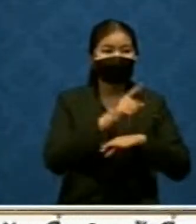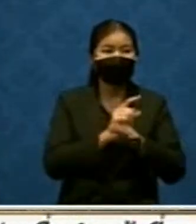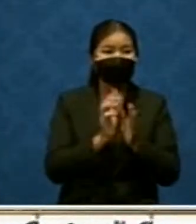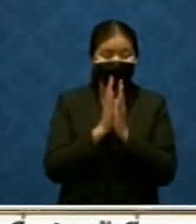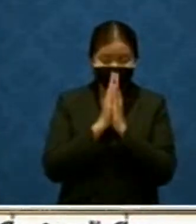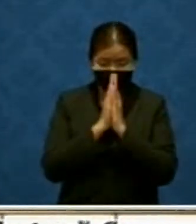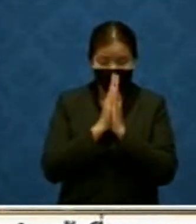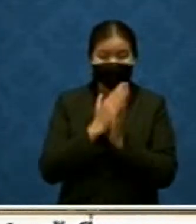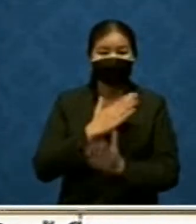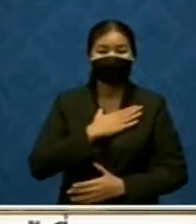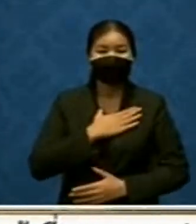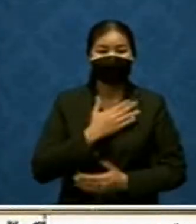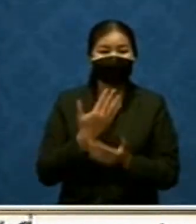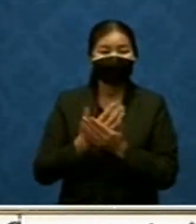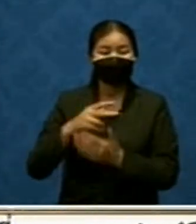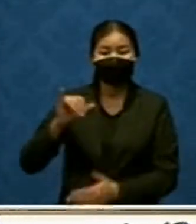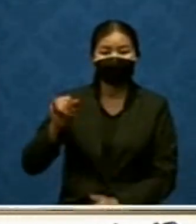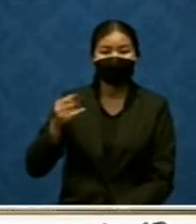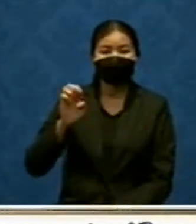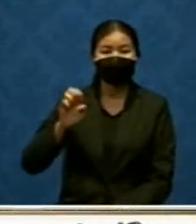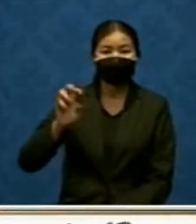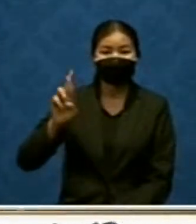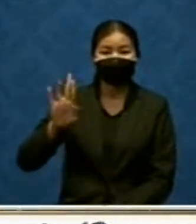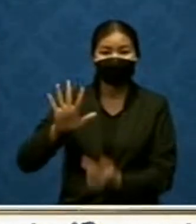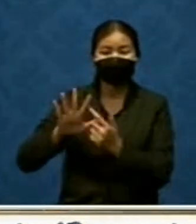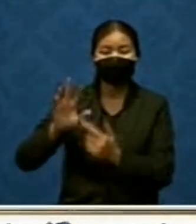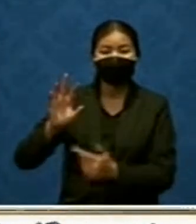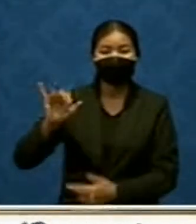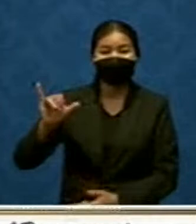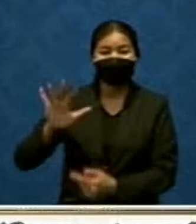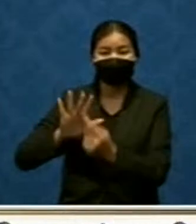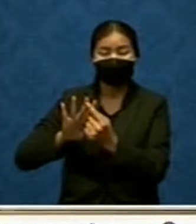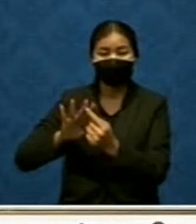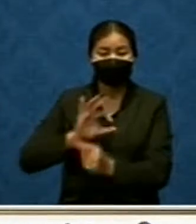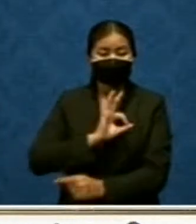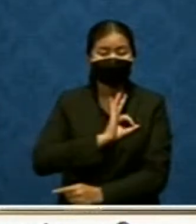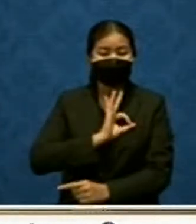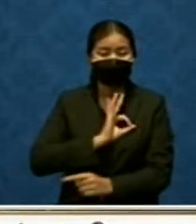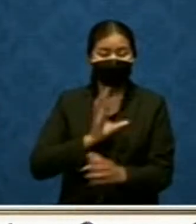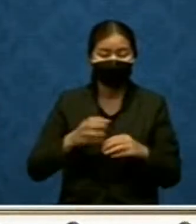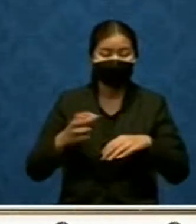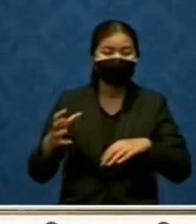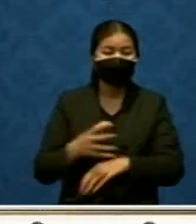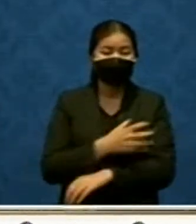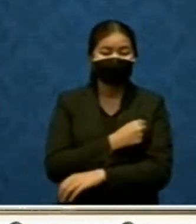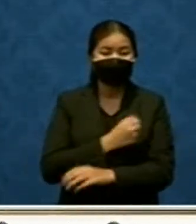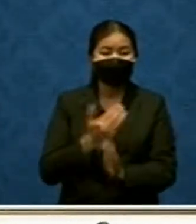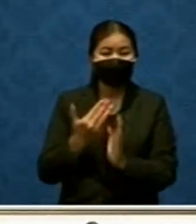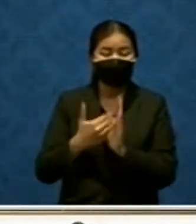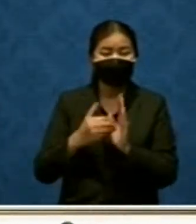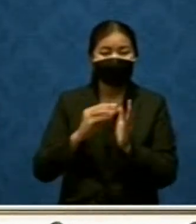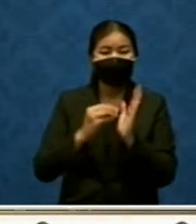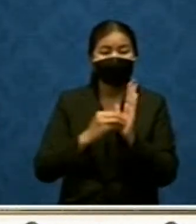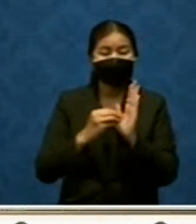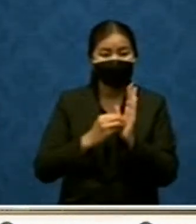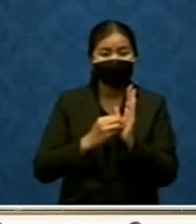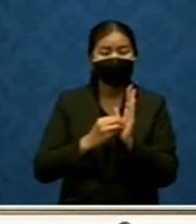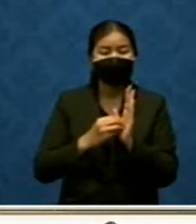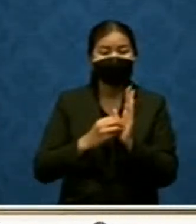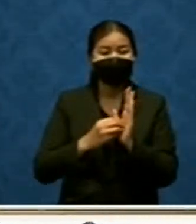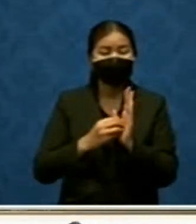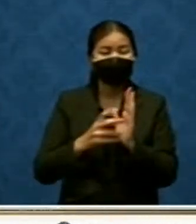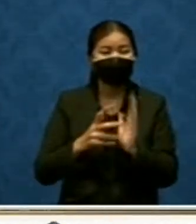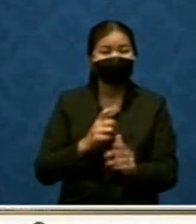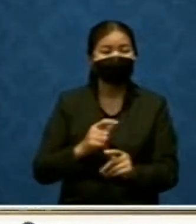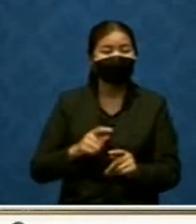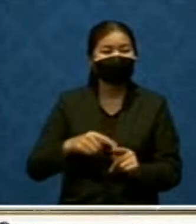ก็ khi qu ast saสมาชิก สภาพุทธรรัศโดน กลงเทุ่มหานะคอ์เขต พหองสำว่ m boarding View thenกล หัว